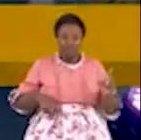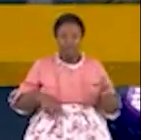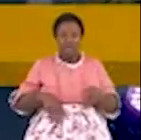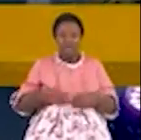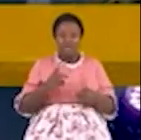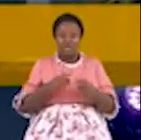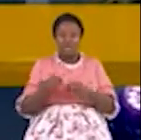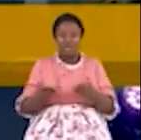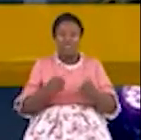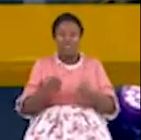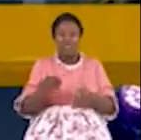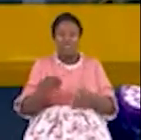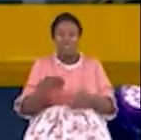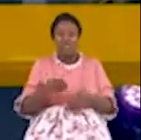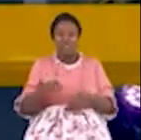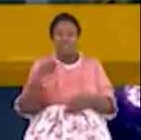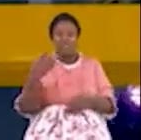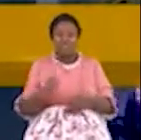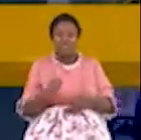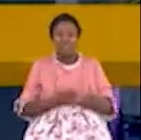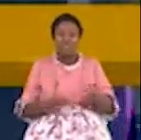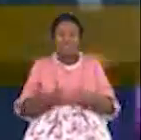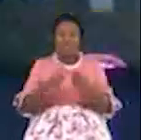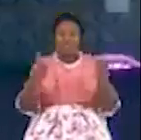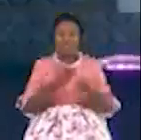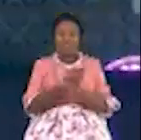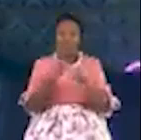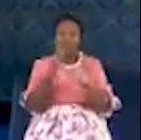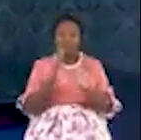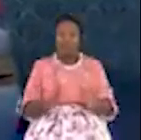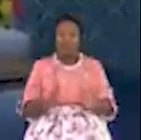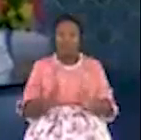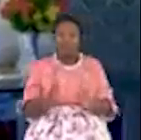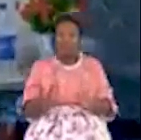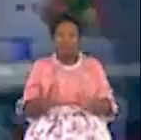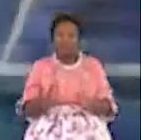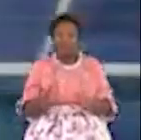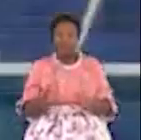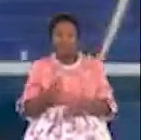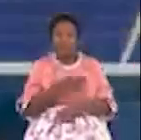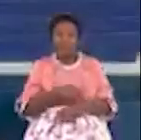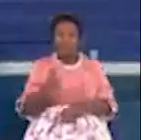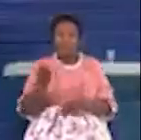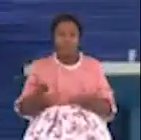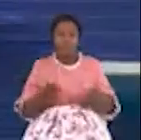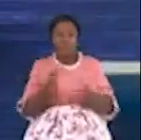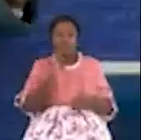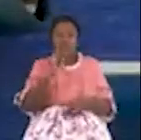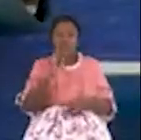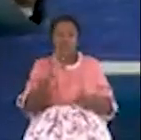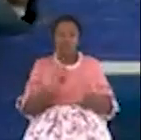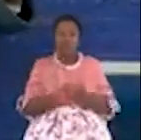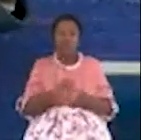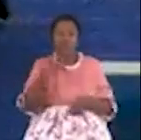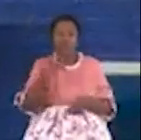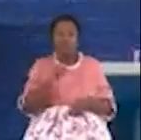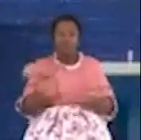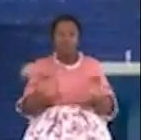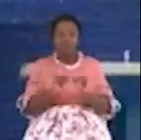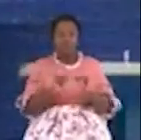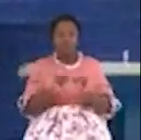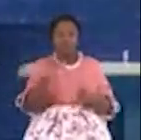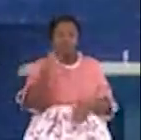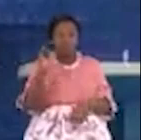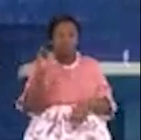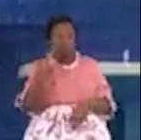ka ọ na-ekwu okwu. Lee onye bụ otu ahụ ọ dị echi gara aga, otu a ka ọ